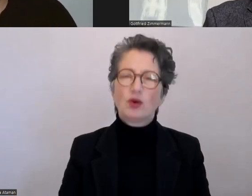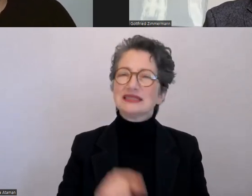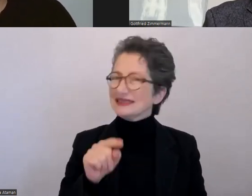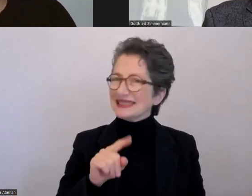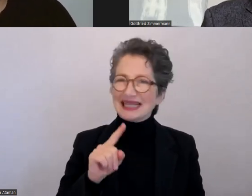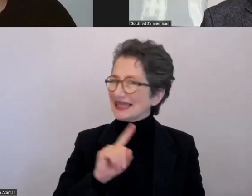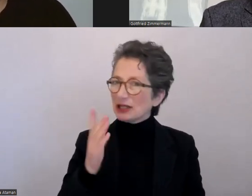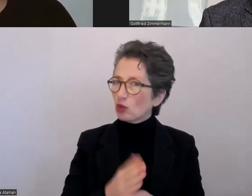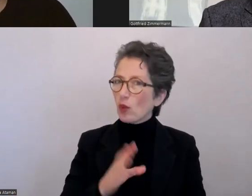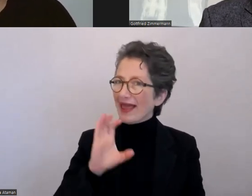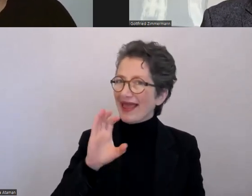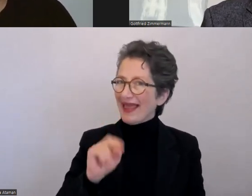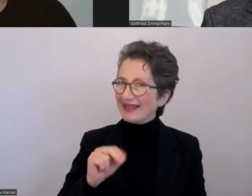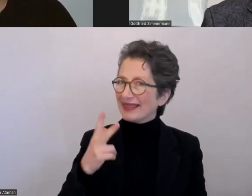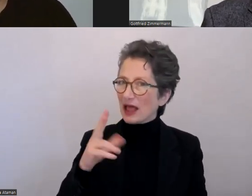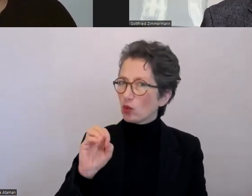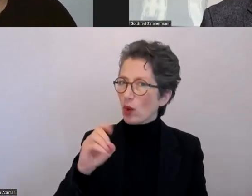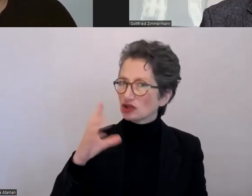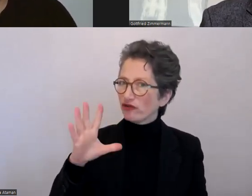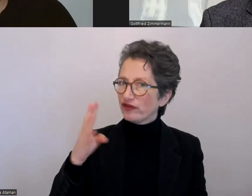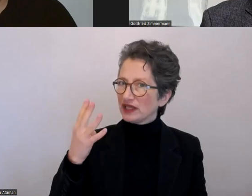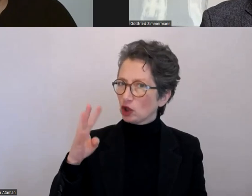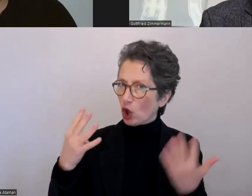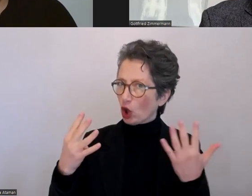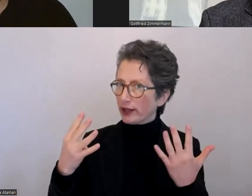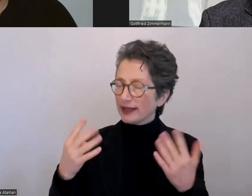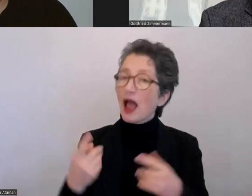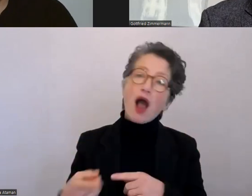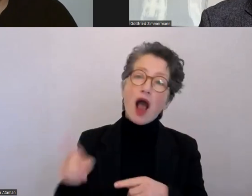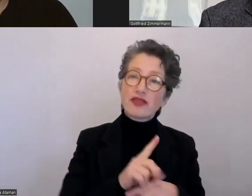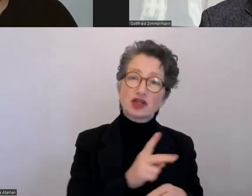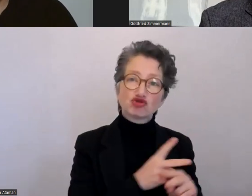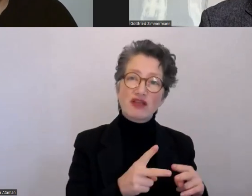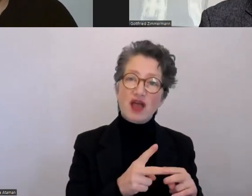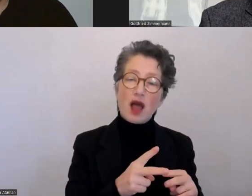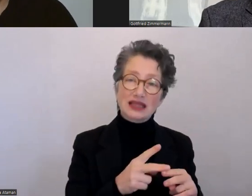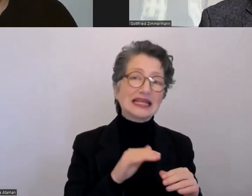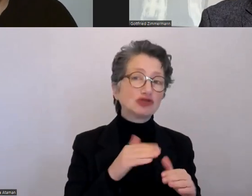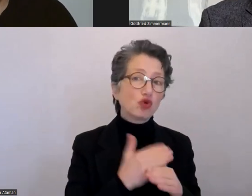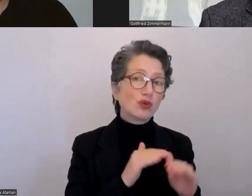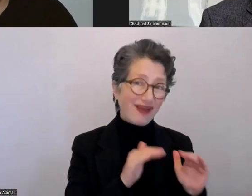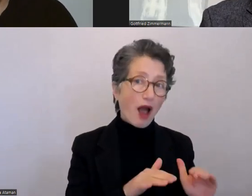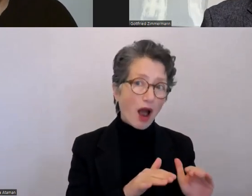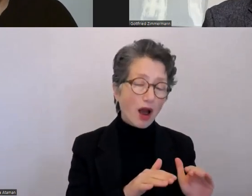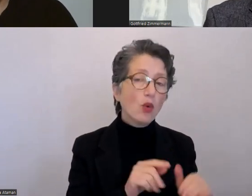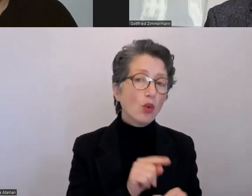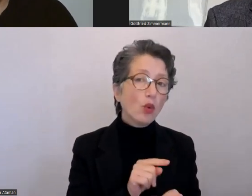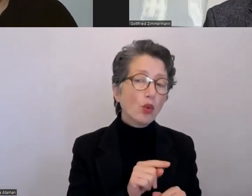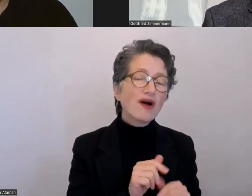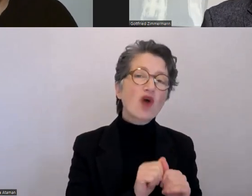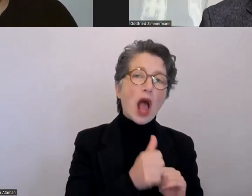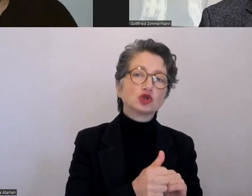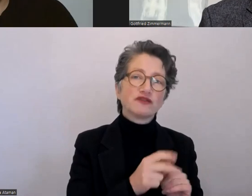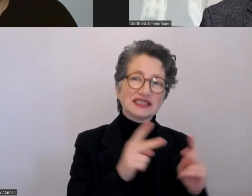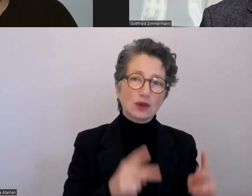EN 301549, sondern ein anderer Standard, den es in der Vorversion schon gibt, ist